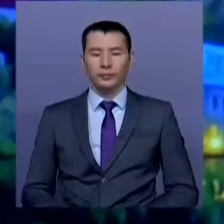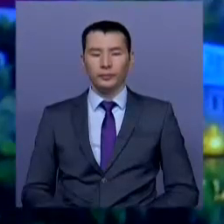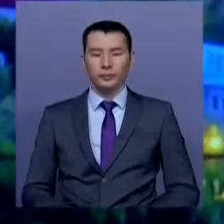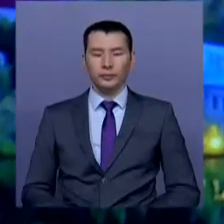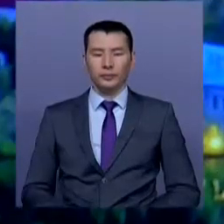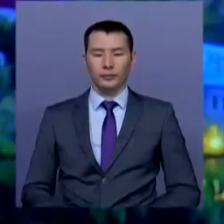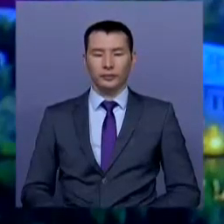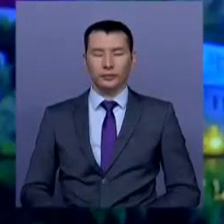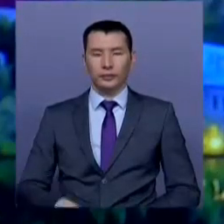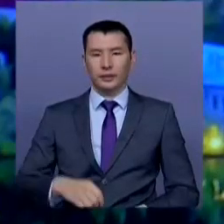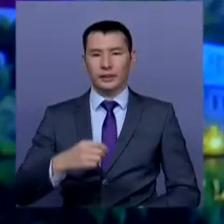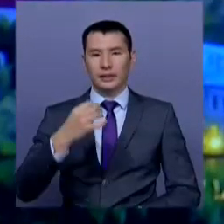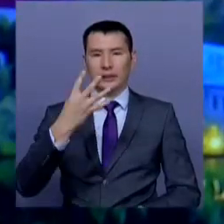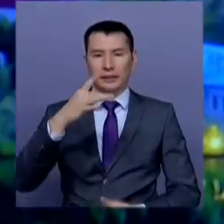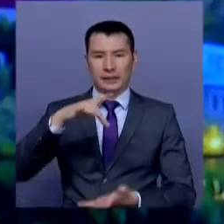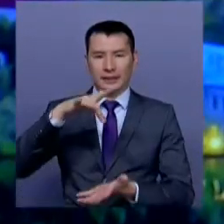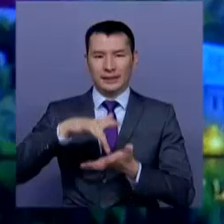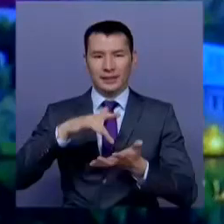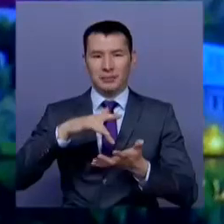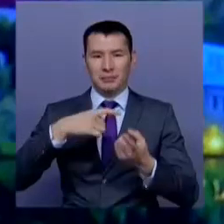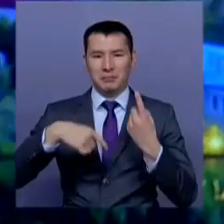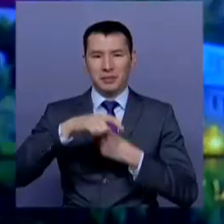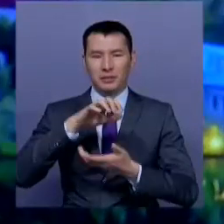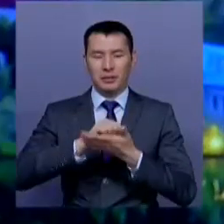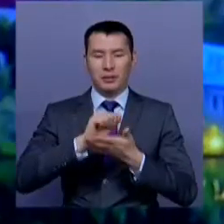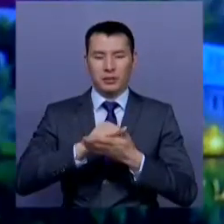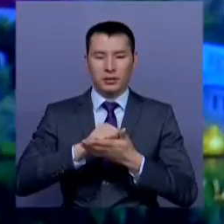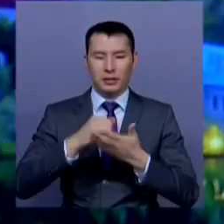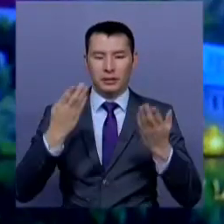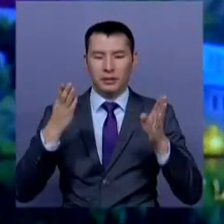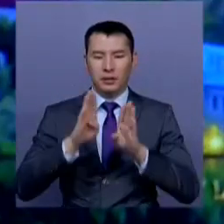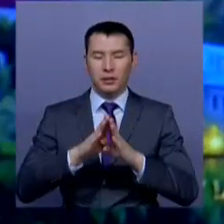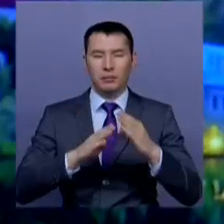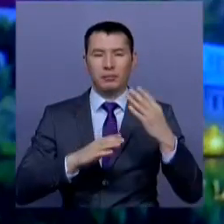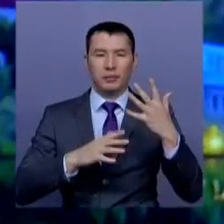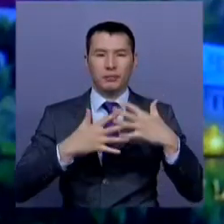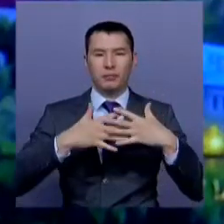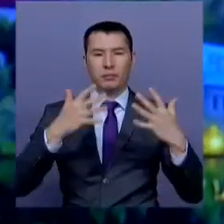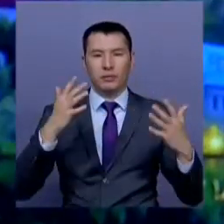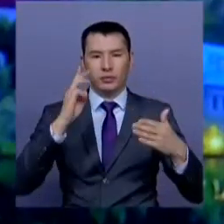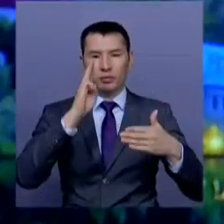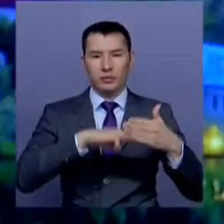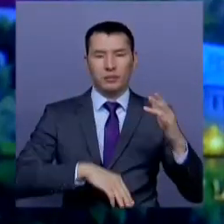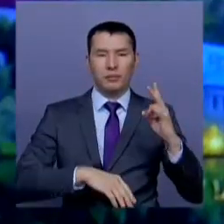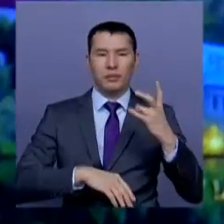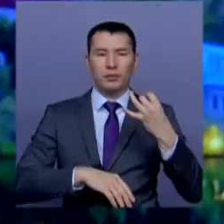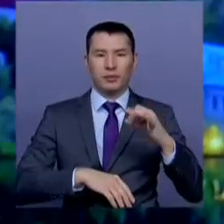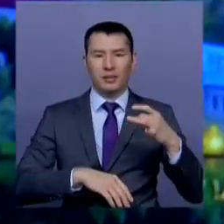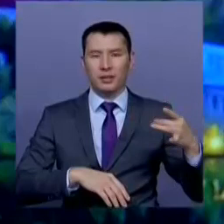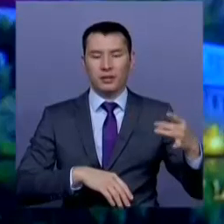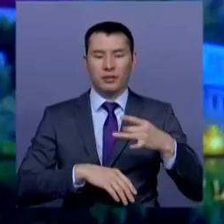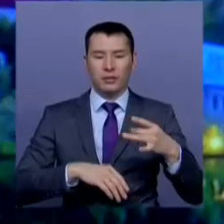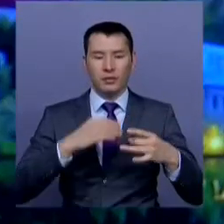4 бизнес-объекта закрыли, а владельцев еще 5 оштрафовали за нарушение карантина в Наурызбайском районе Алматы. Всего же